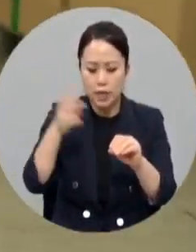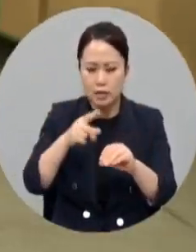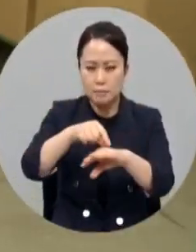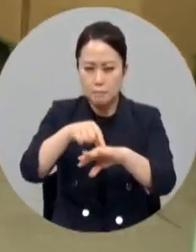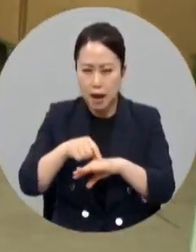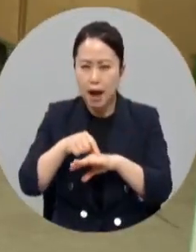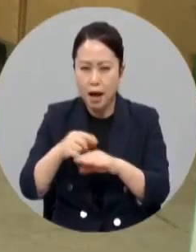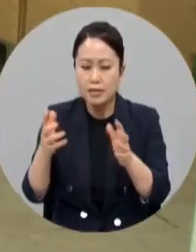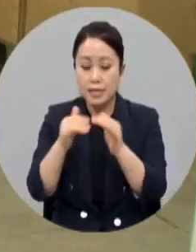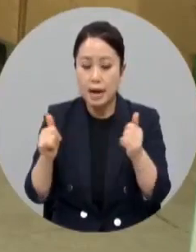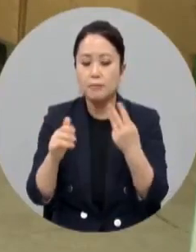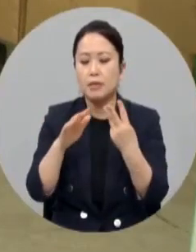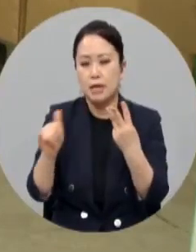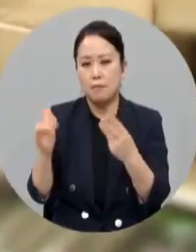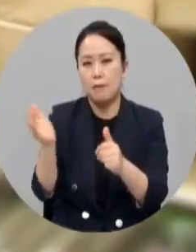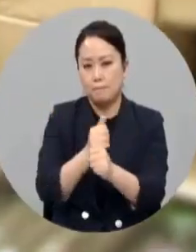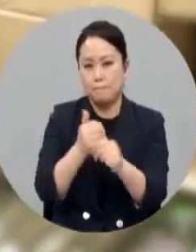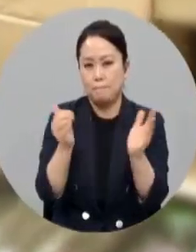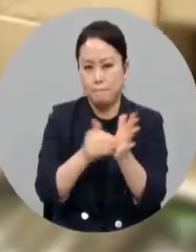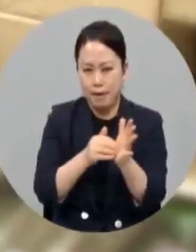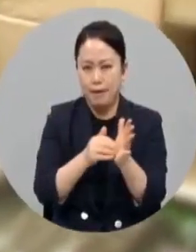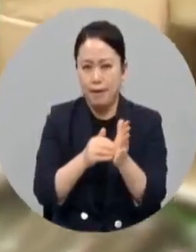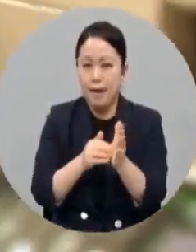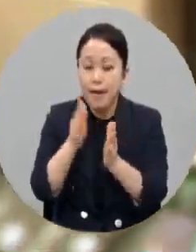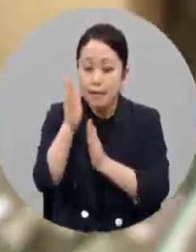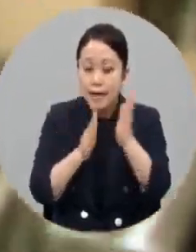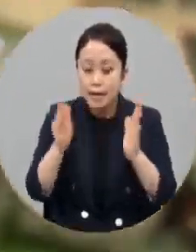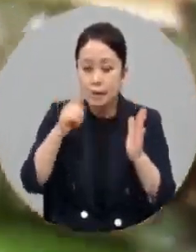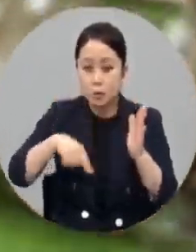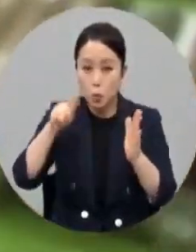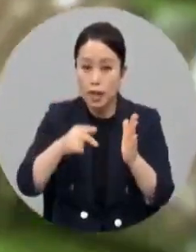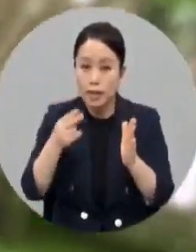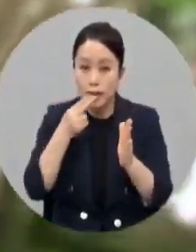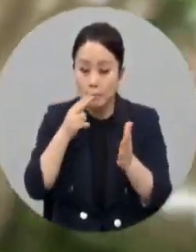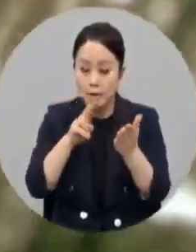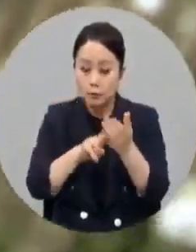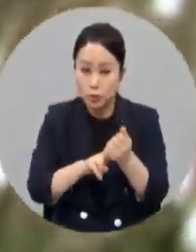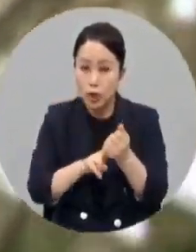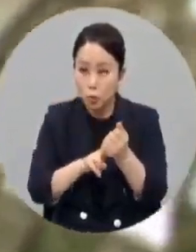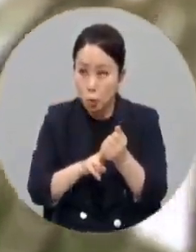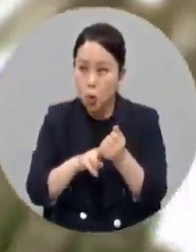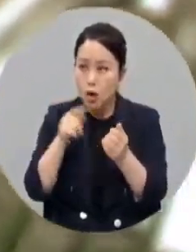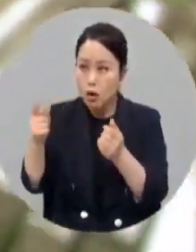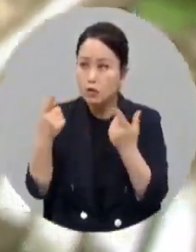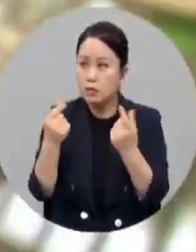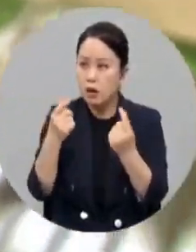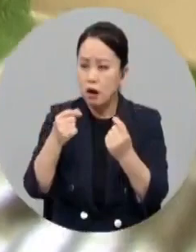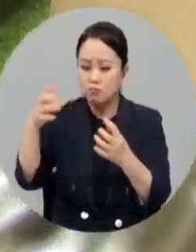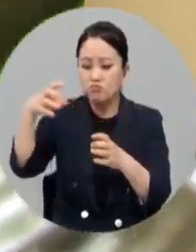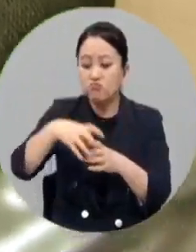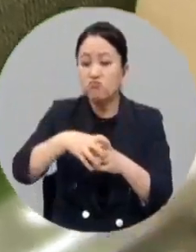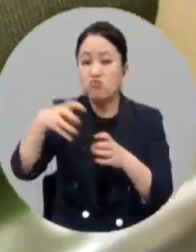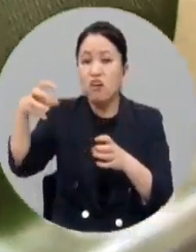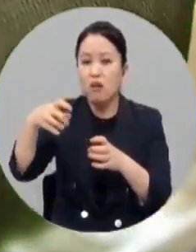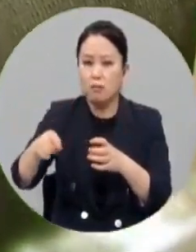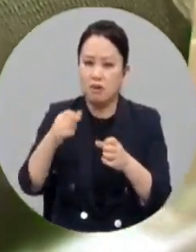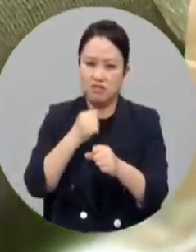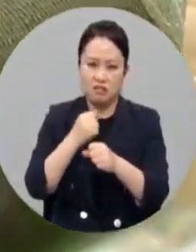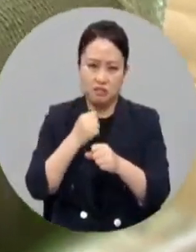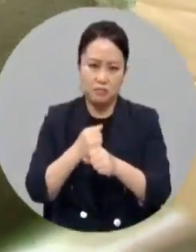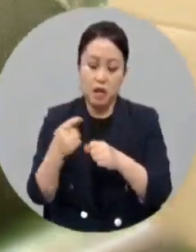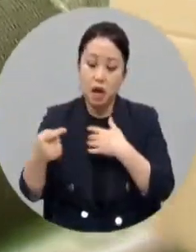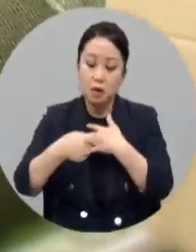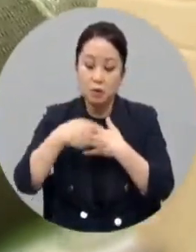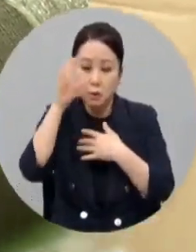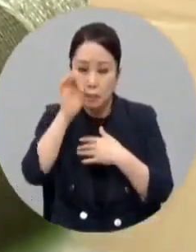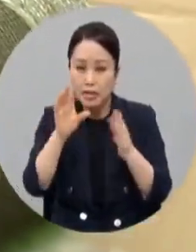3명을 적발했습니다. 이들은 잔디 속에 담배를 숨겨놓고 이렇게 뚜껑까지 만들었습니다. 겉으로 봤을 때는 잔디가 돌도